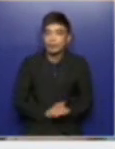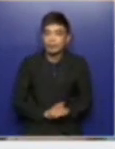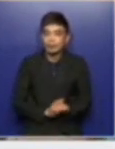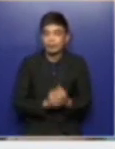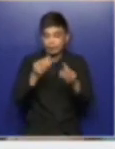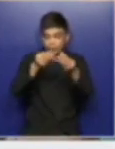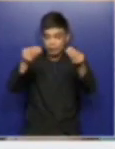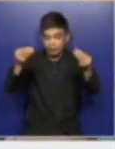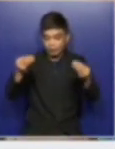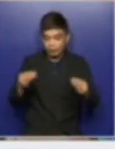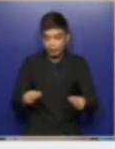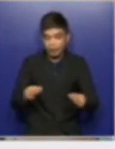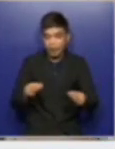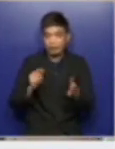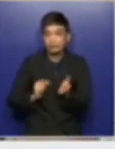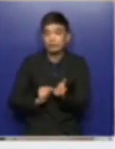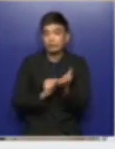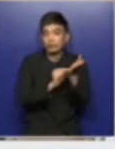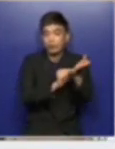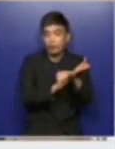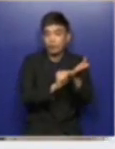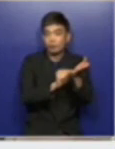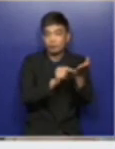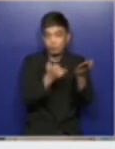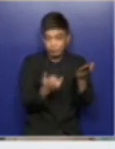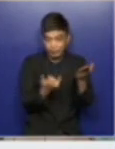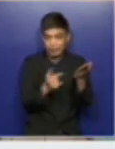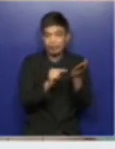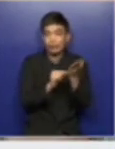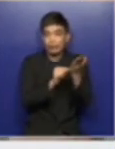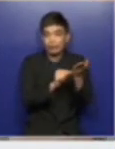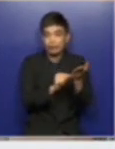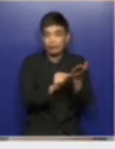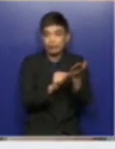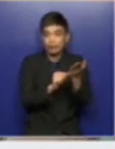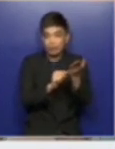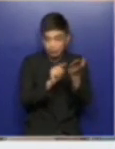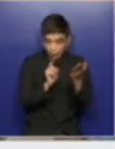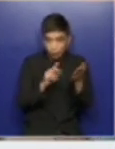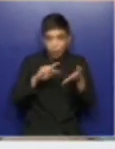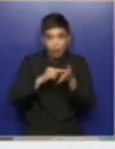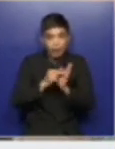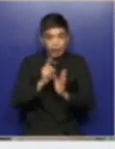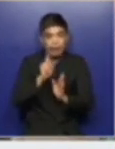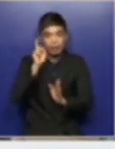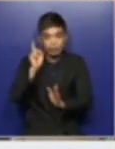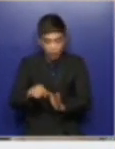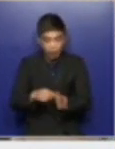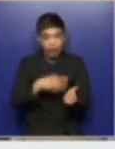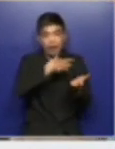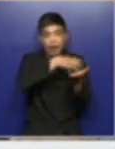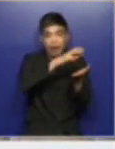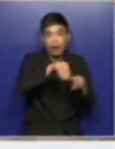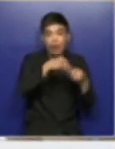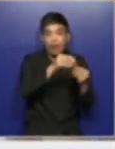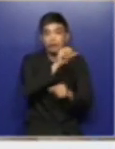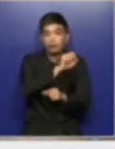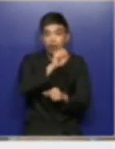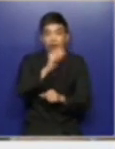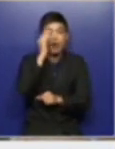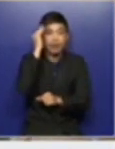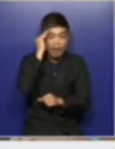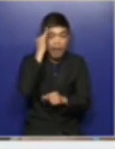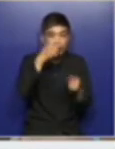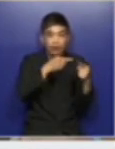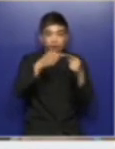สู่รัฐสภานั่นหมายความว่าท่านเองต้องมารายงานต่อสภาผู้แทนราษฎรแล้วก็ไปรายงานต่อวุฒิสภาในฐ